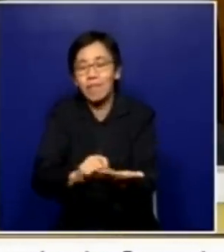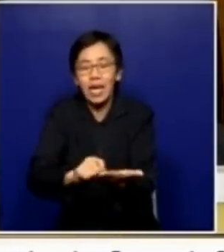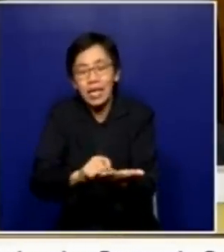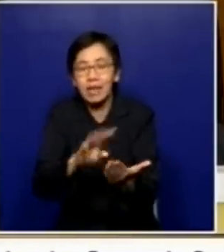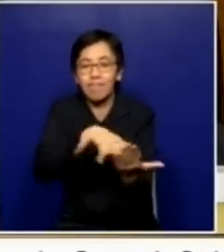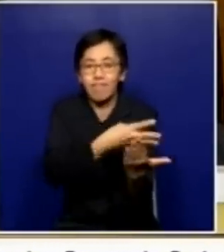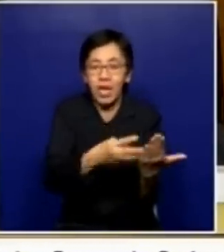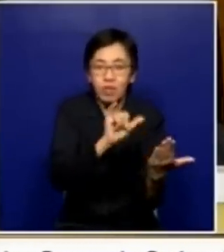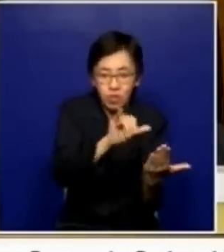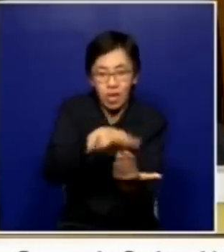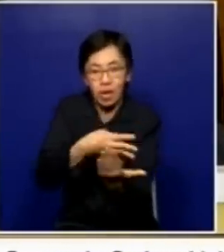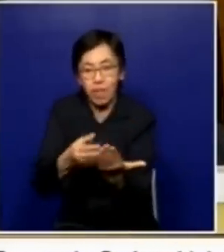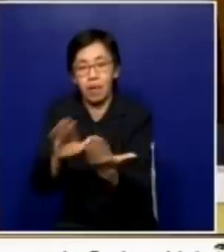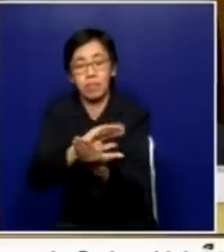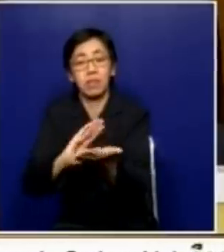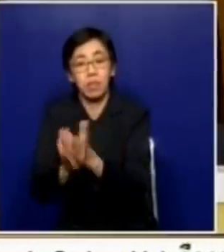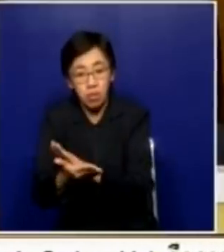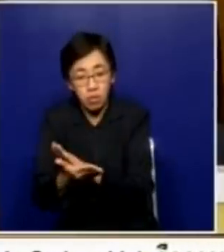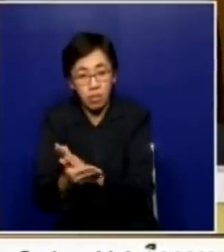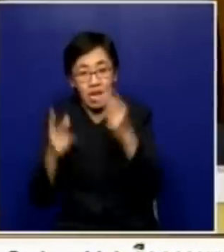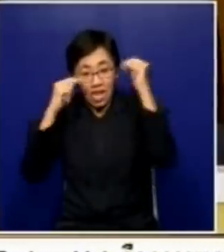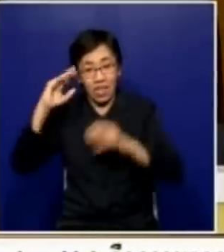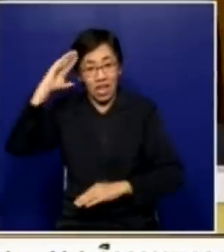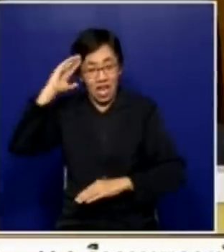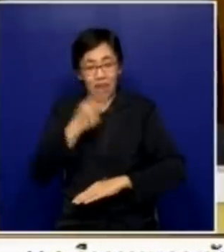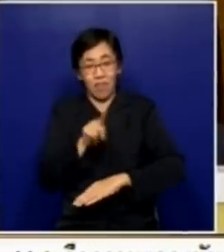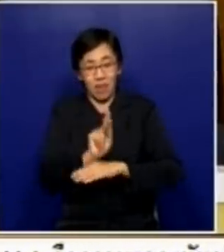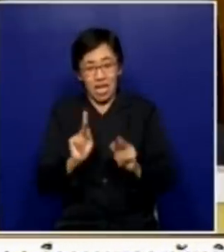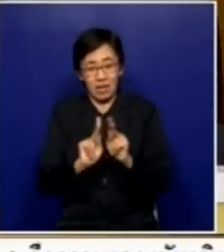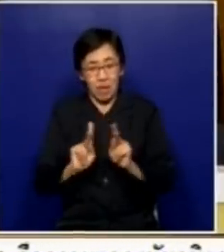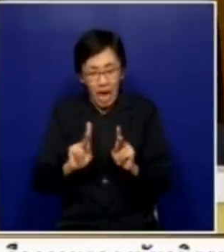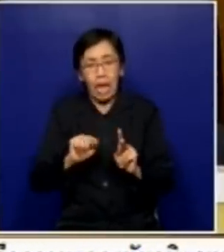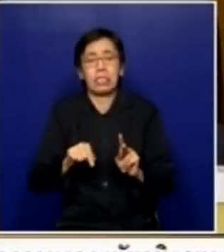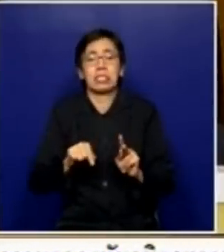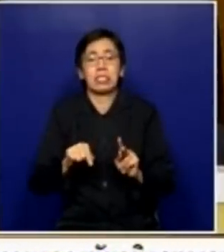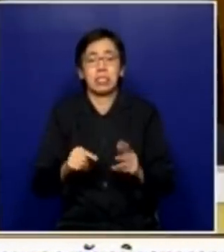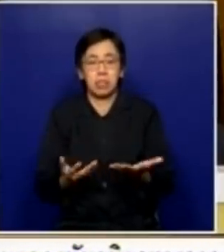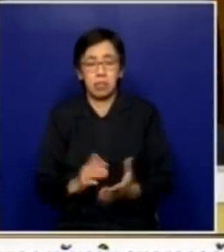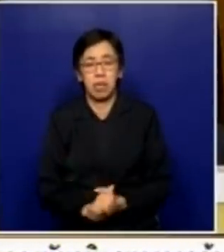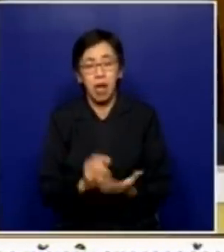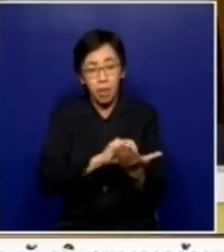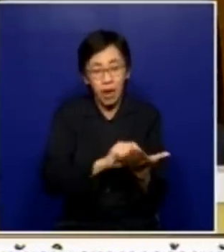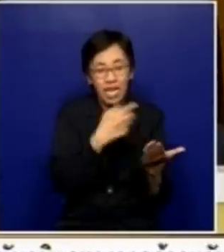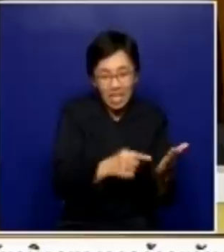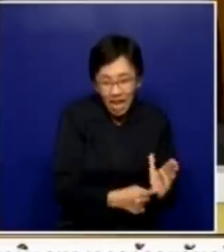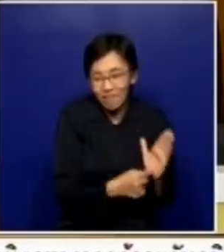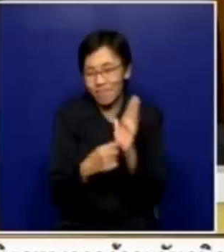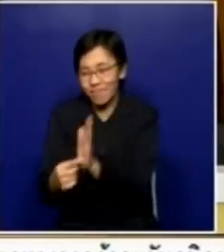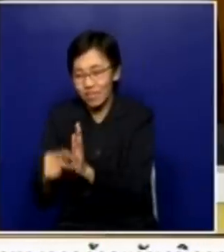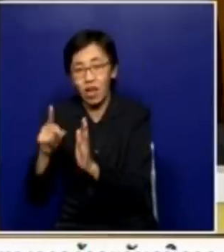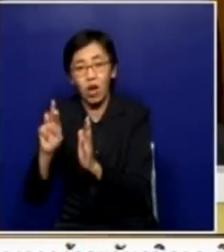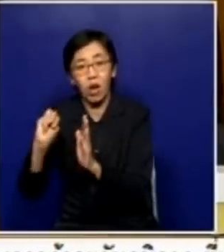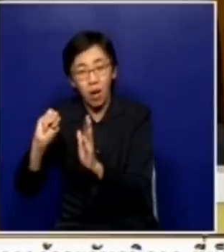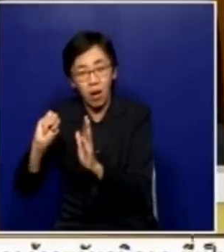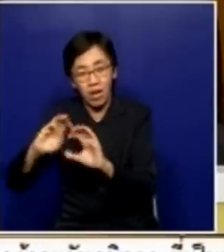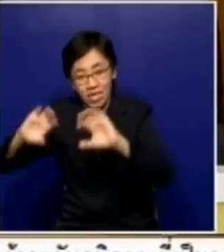รวมถึงพลเอกประยตจรณโชาที่นั่งตำแหน่งเป็ประทานขนากรมการด้ตัเองเมื่อร่างเสร็ก็นำไปให้ขนดรฐปนตรีช